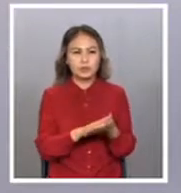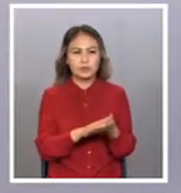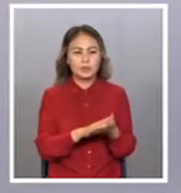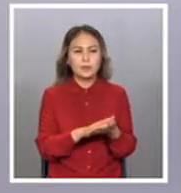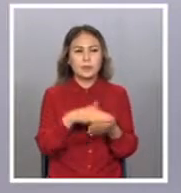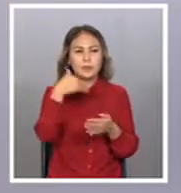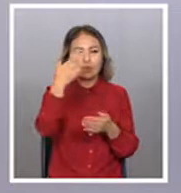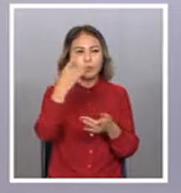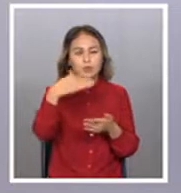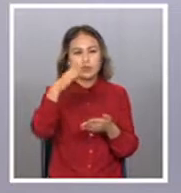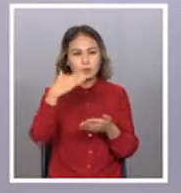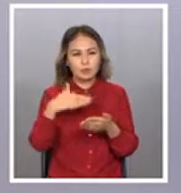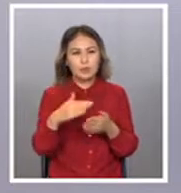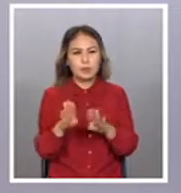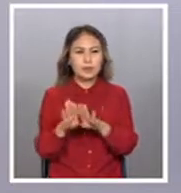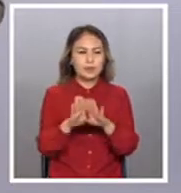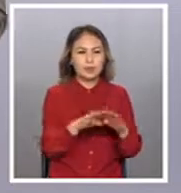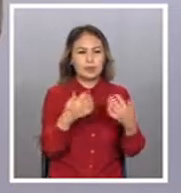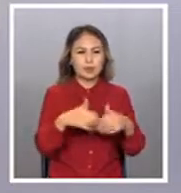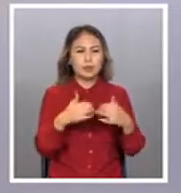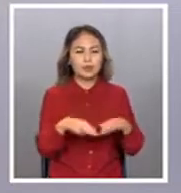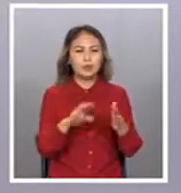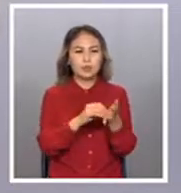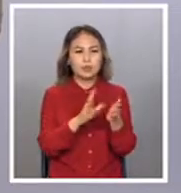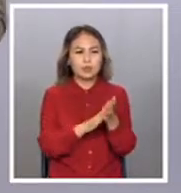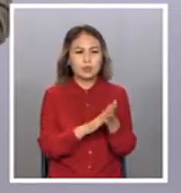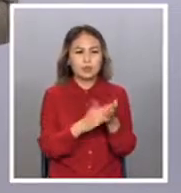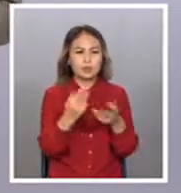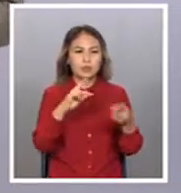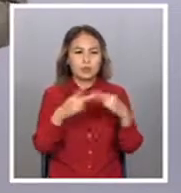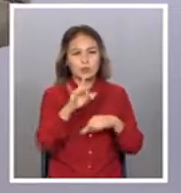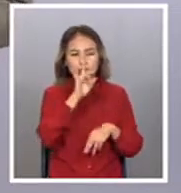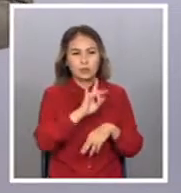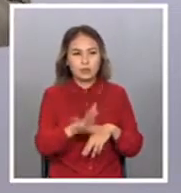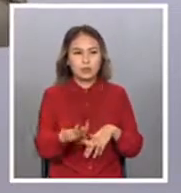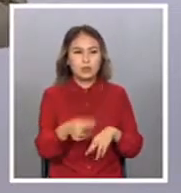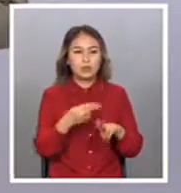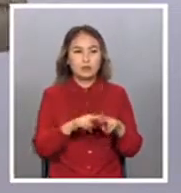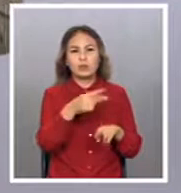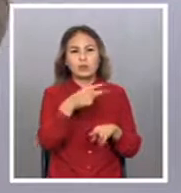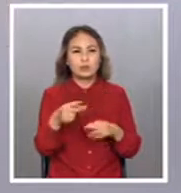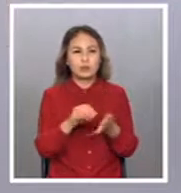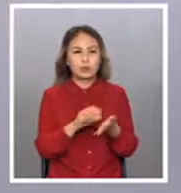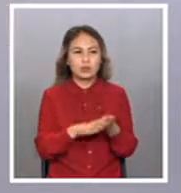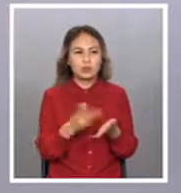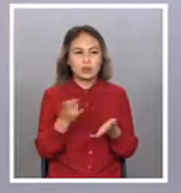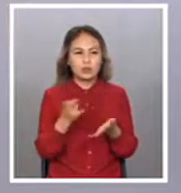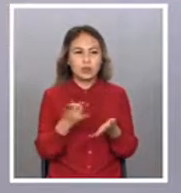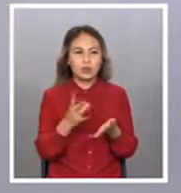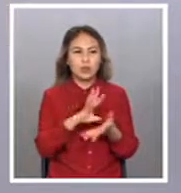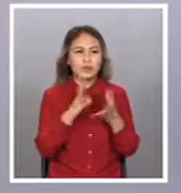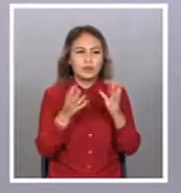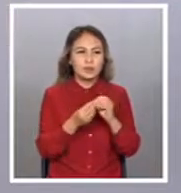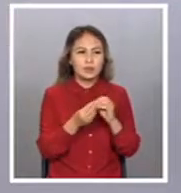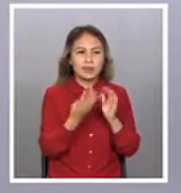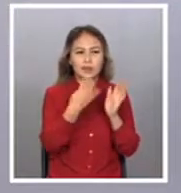алымында бөлімінде бір санға бөлсем, бөлшегім өзгермейді. Соған тең бөлшек шығады. Бұл жерде